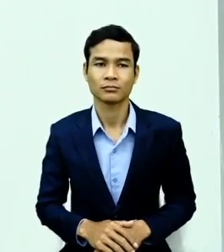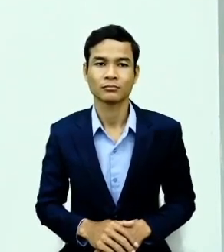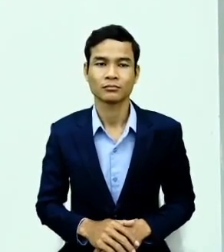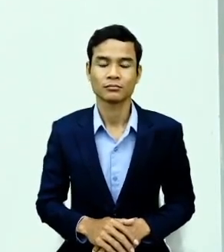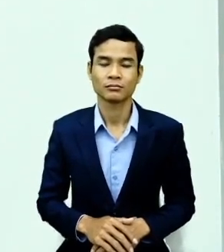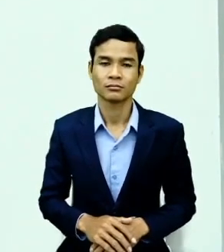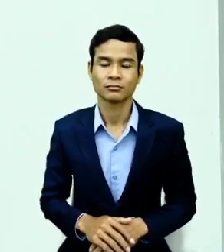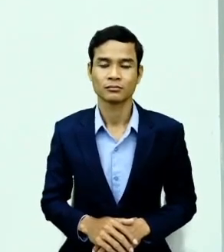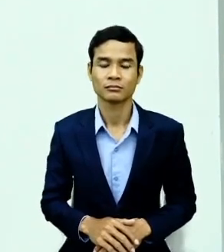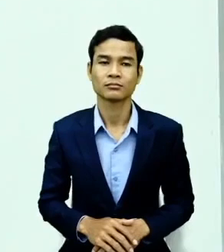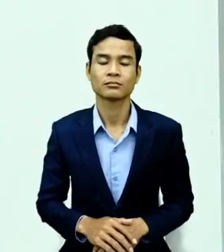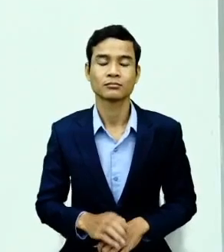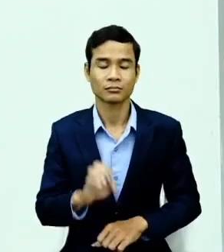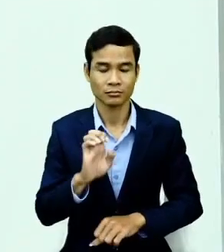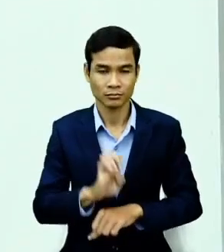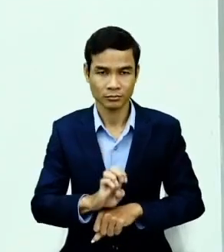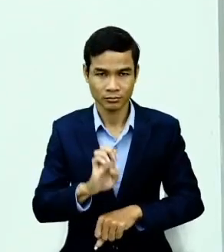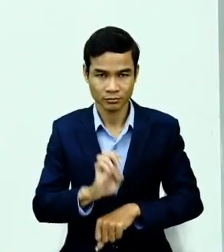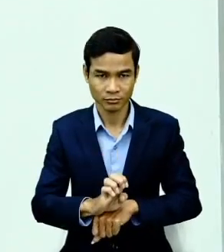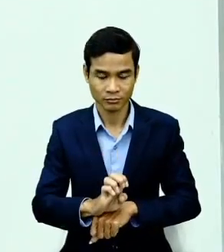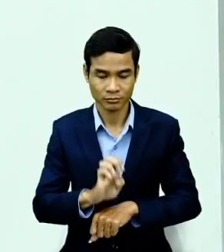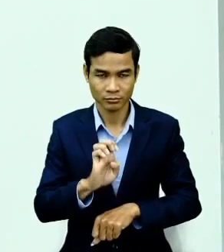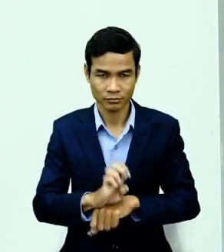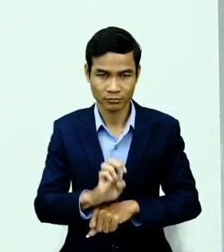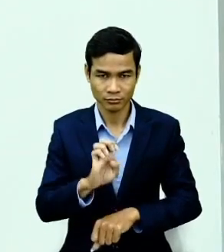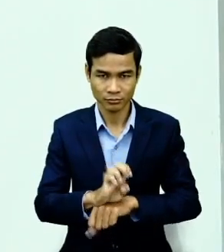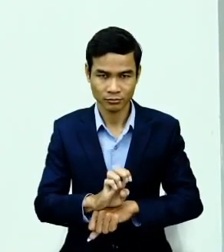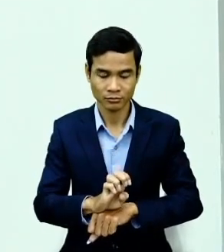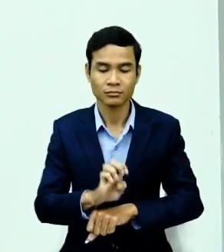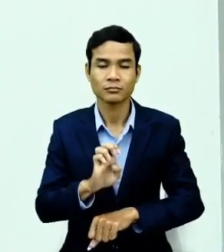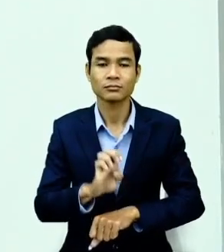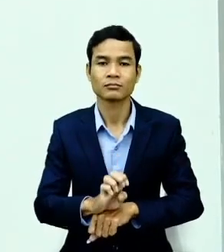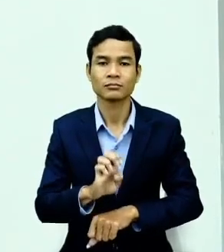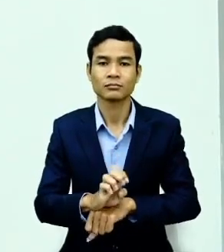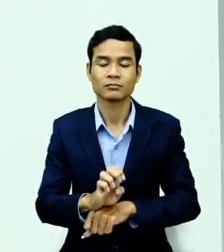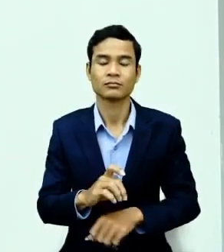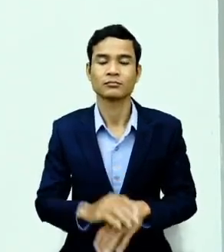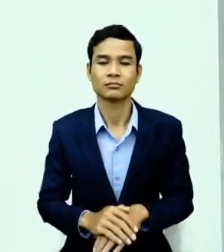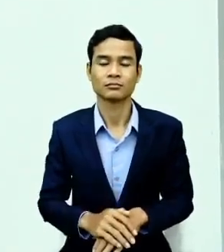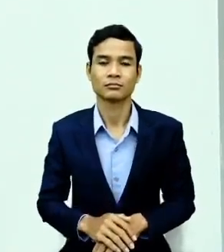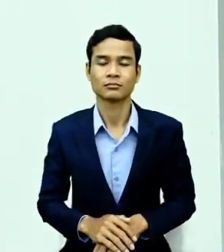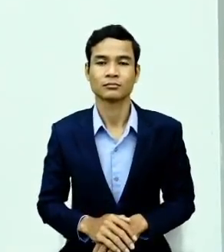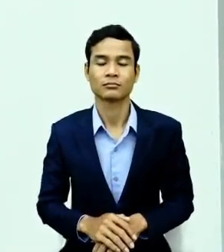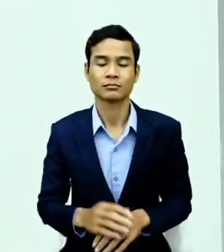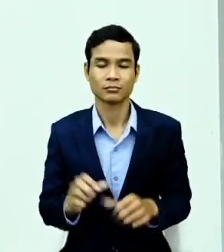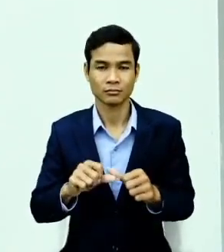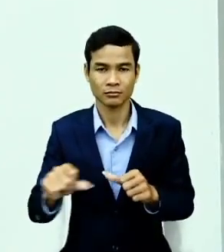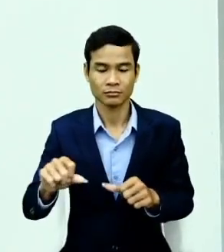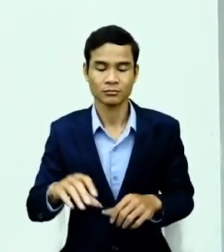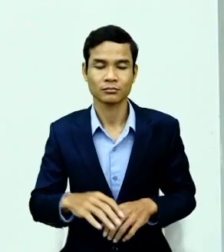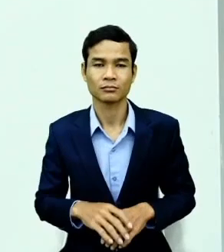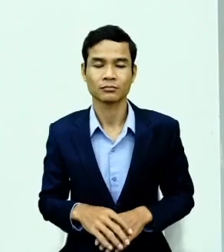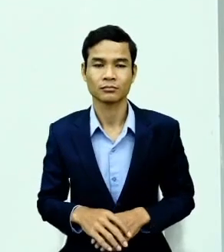Chà tốc thụ rè. Tốc thụ rè. Chà là ổn á. Ta bắn tó.